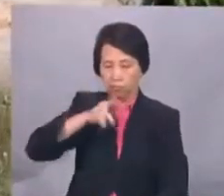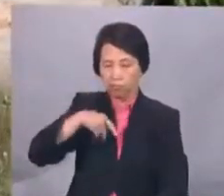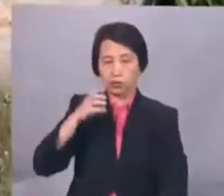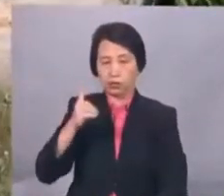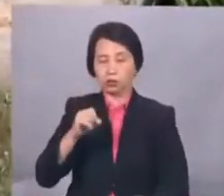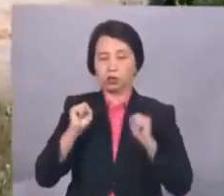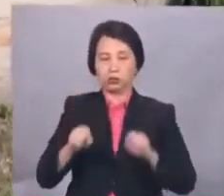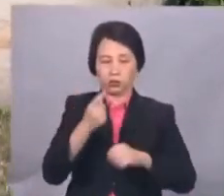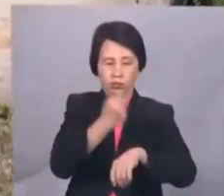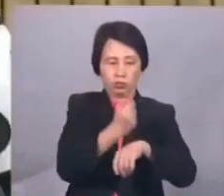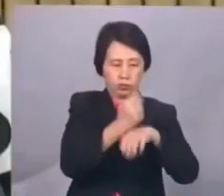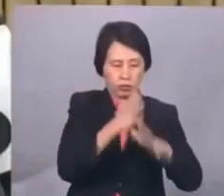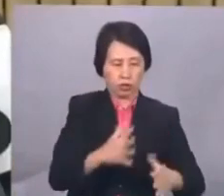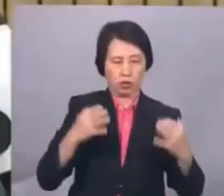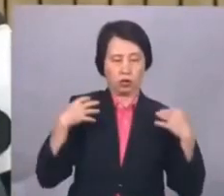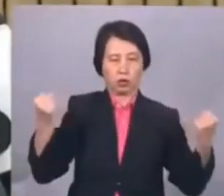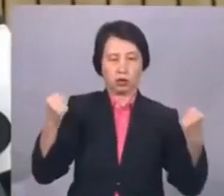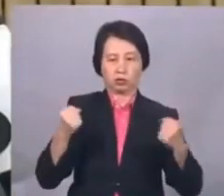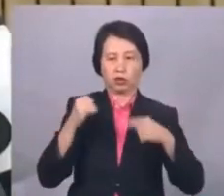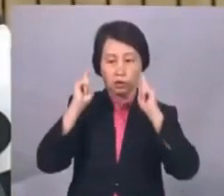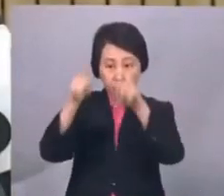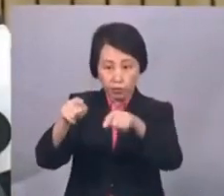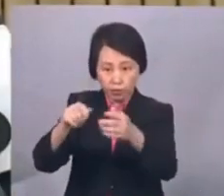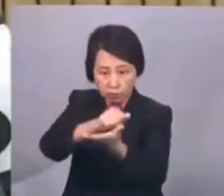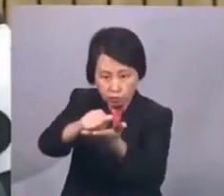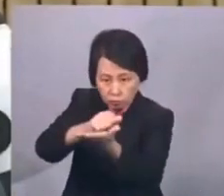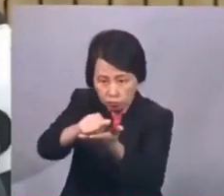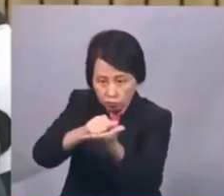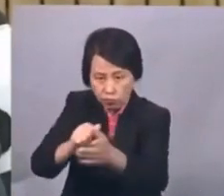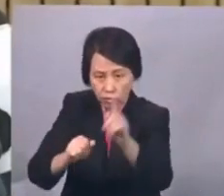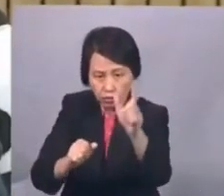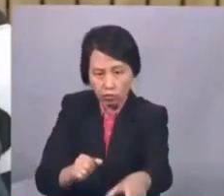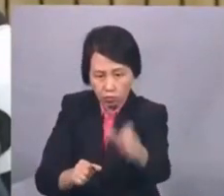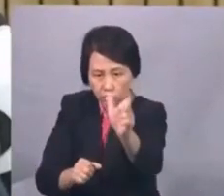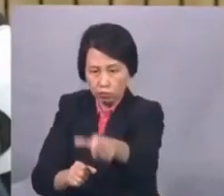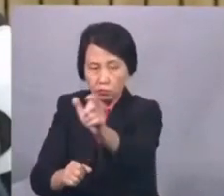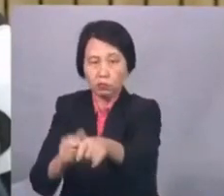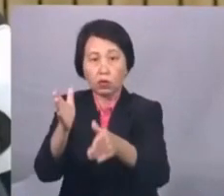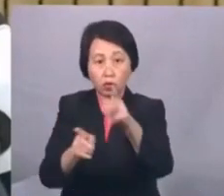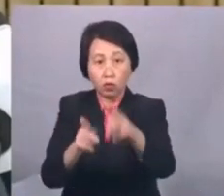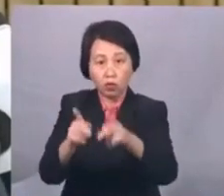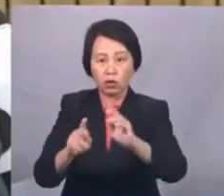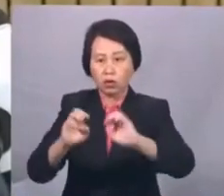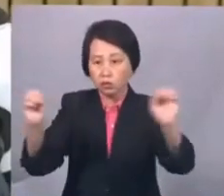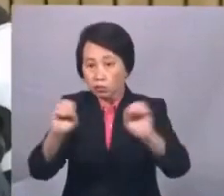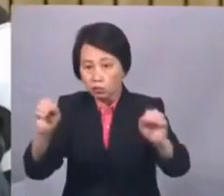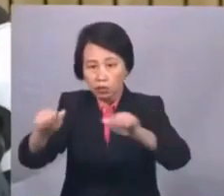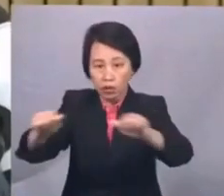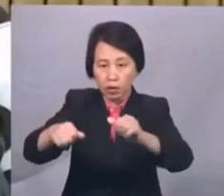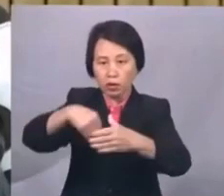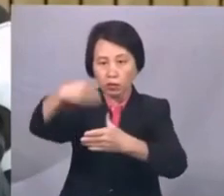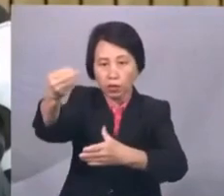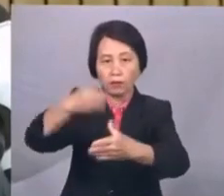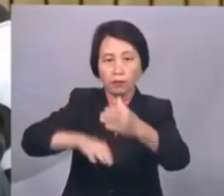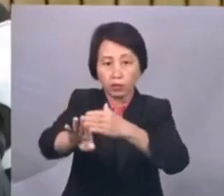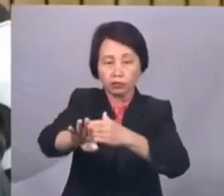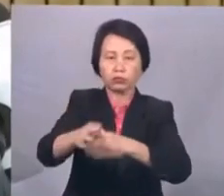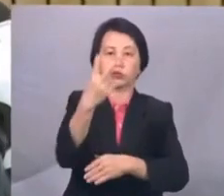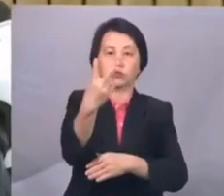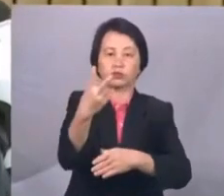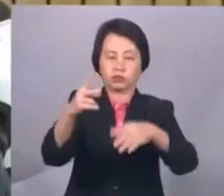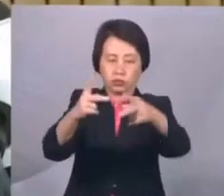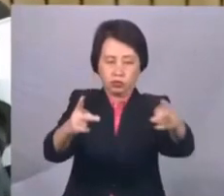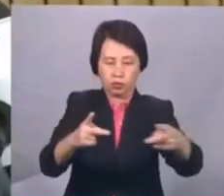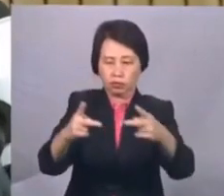FT gjie membolehkan petugas kesehatan melakukan saringan lebih terperinci ke atas penduduk apabila Cia the activity keluar masuk di dua